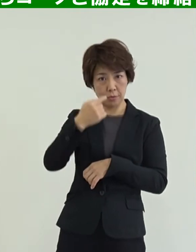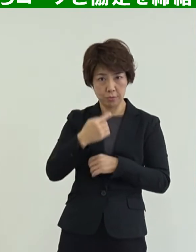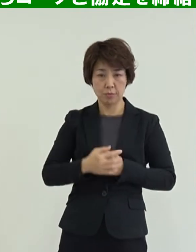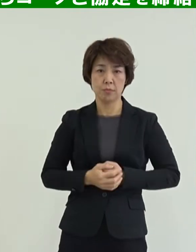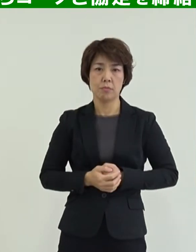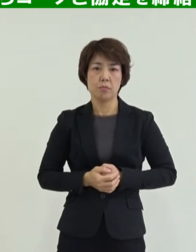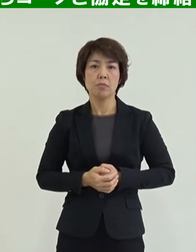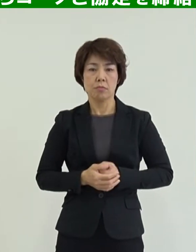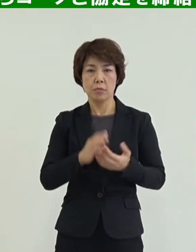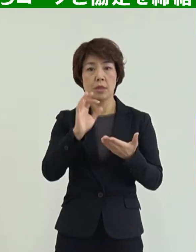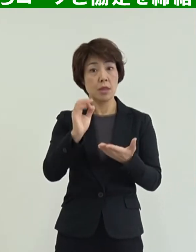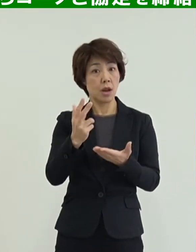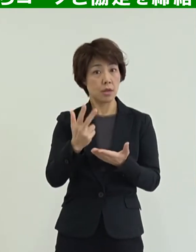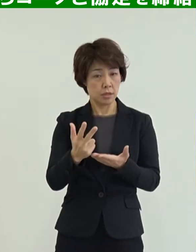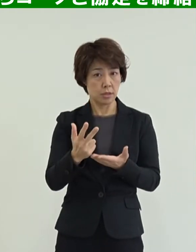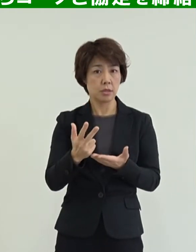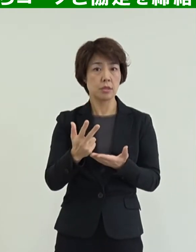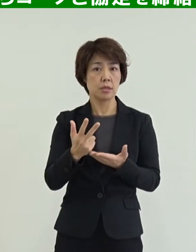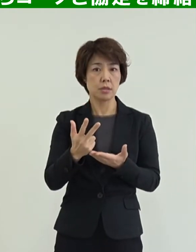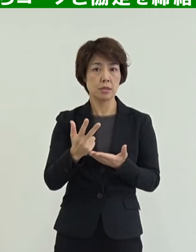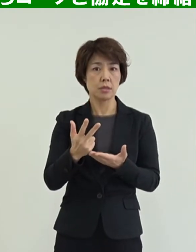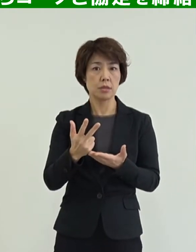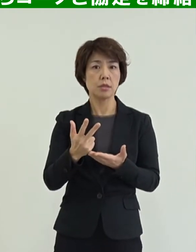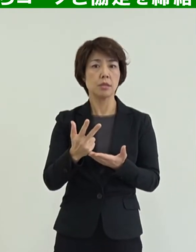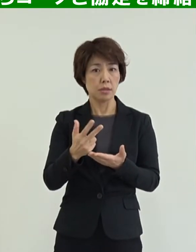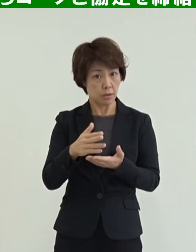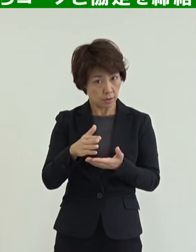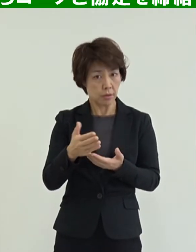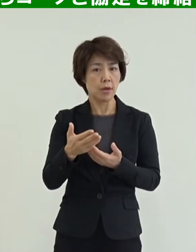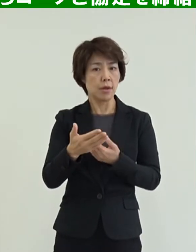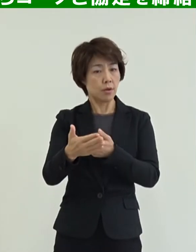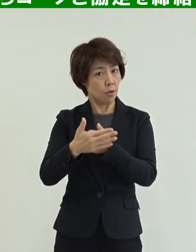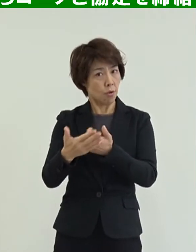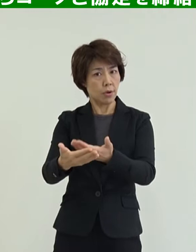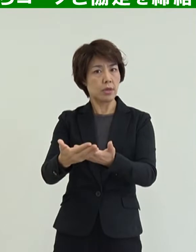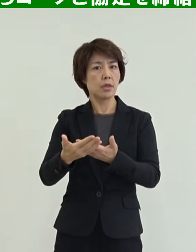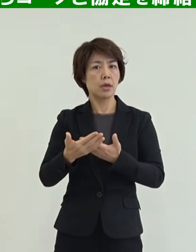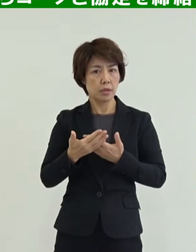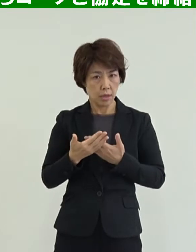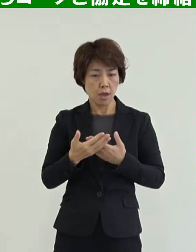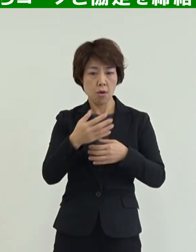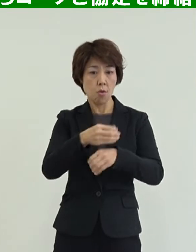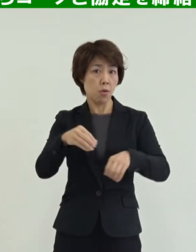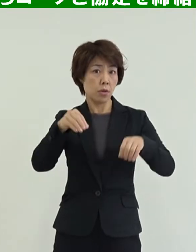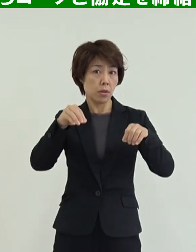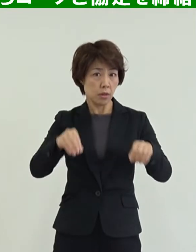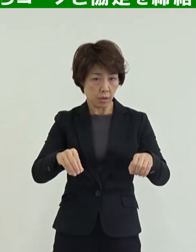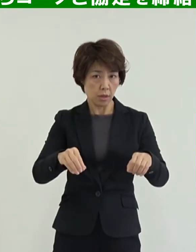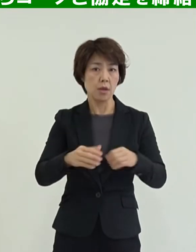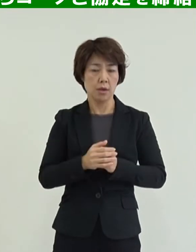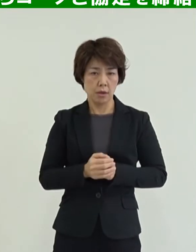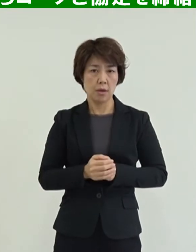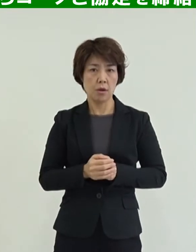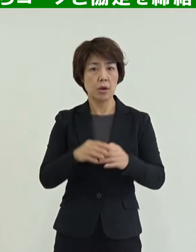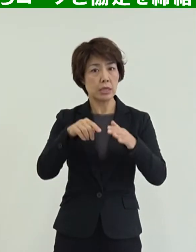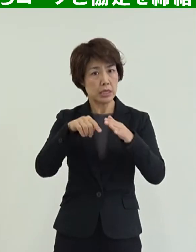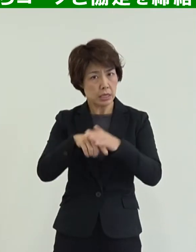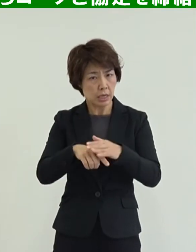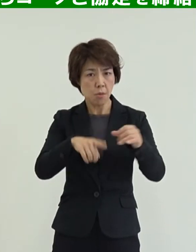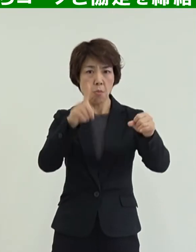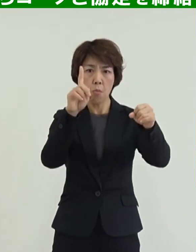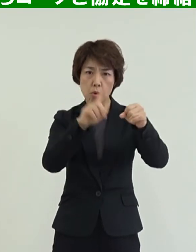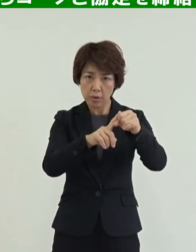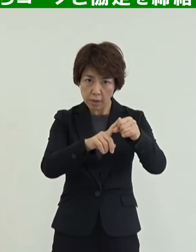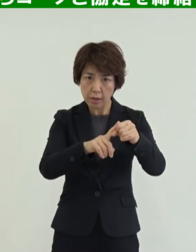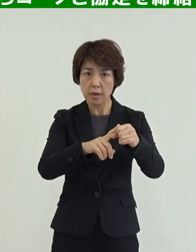ますなる子様におっご協力いただきながら本協定のところが役割意義が果たせ